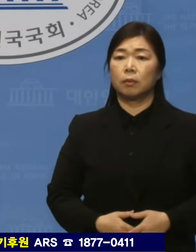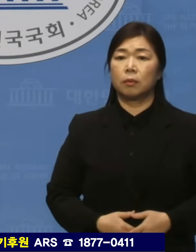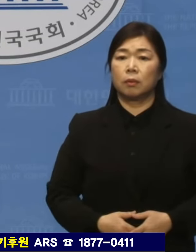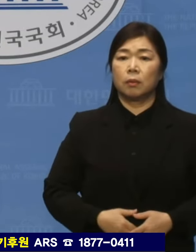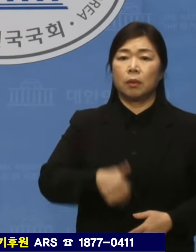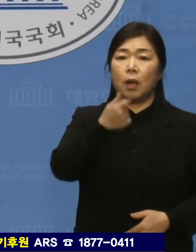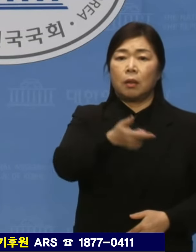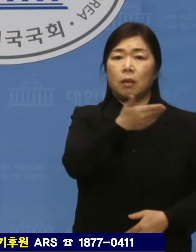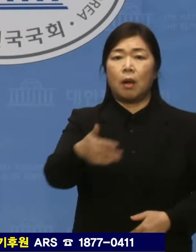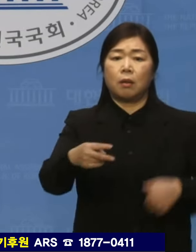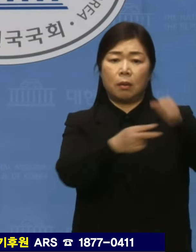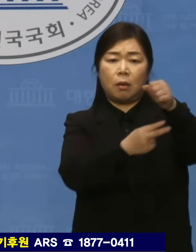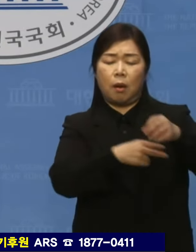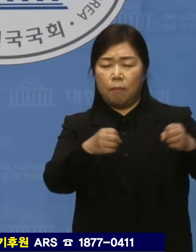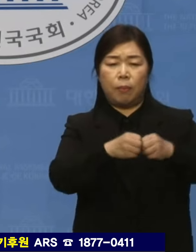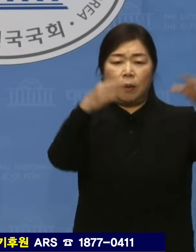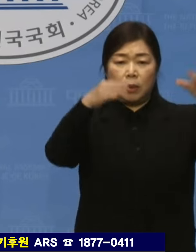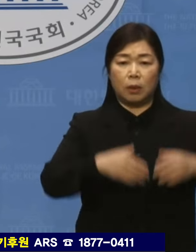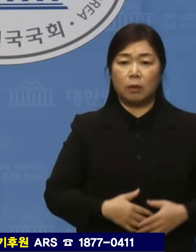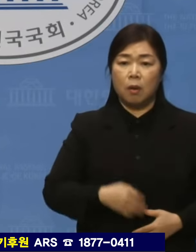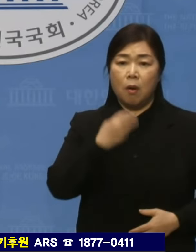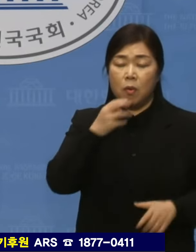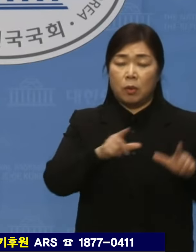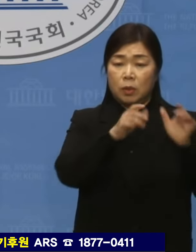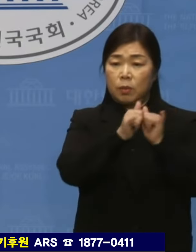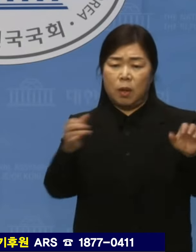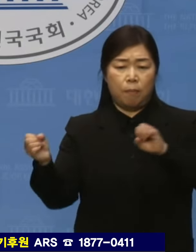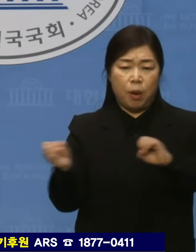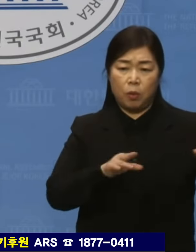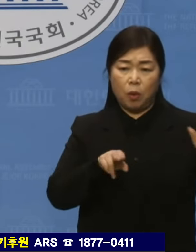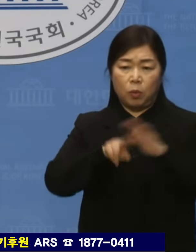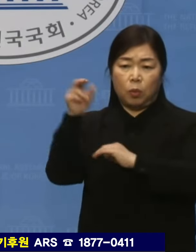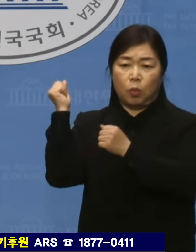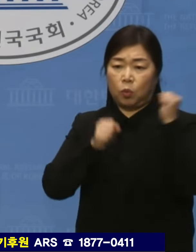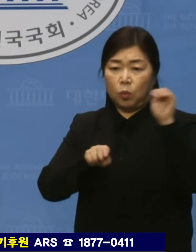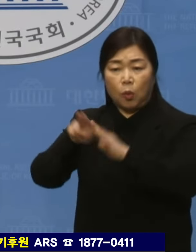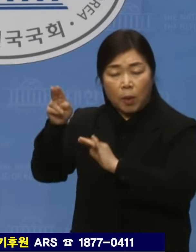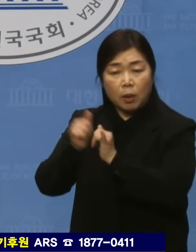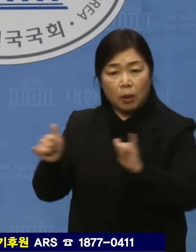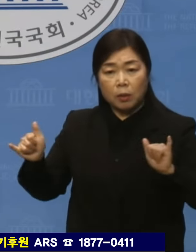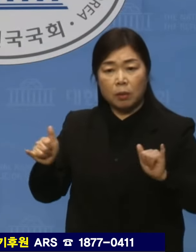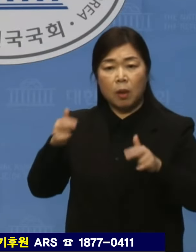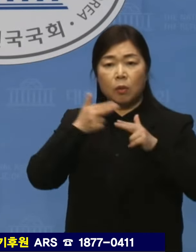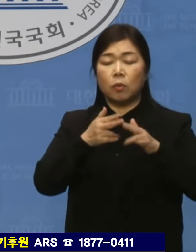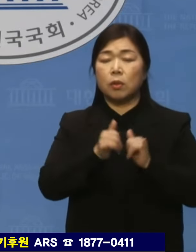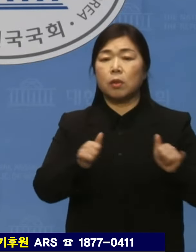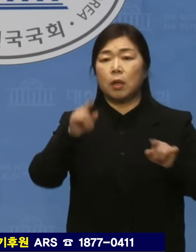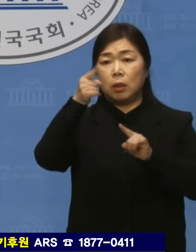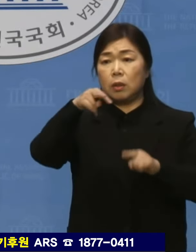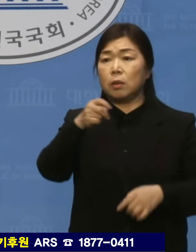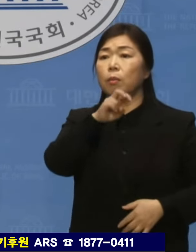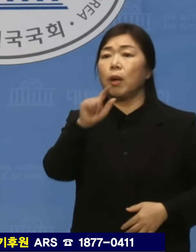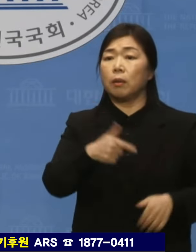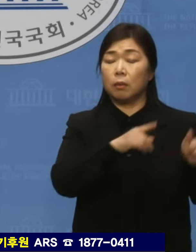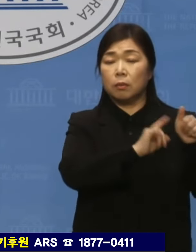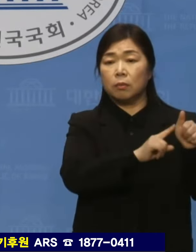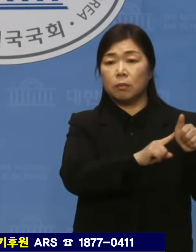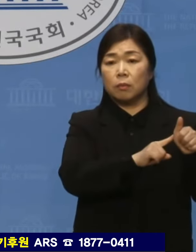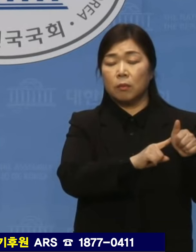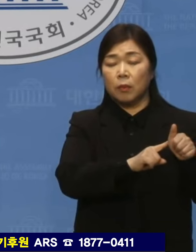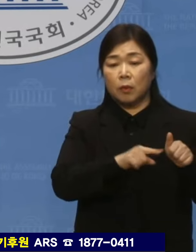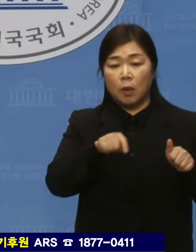한강 다리를 폭파하며 서울 시민을 버리고 도망친 독재자 이승만 전 대통령을 서울 시민이 시민의